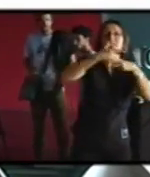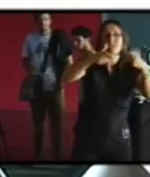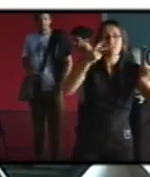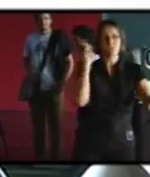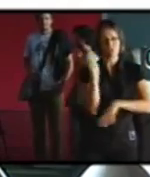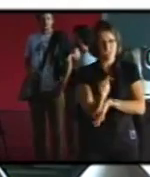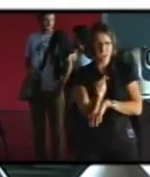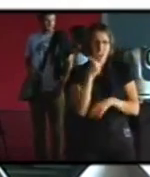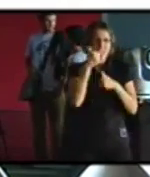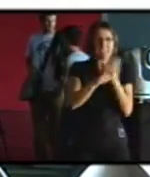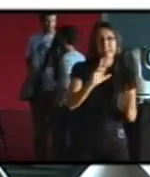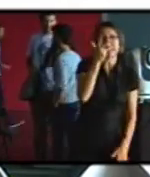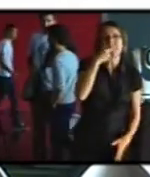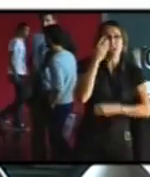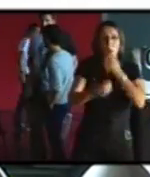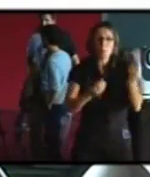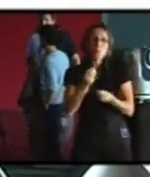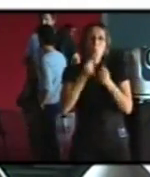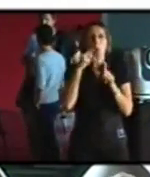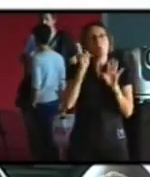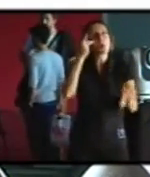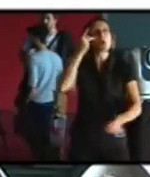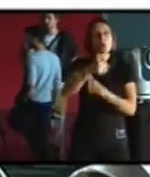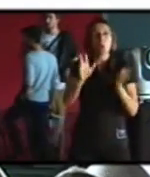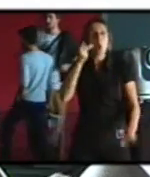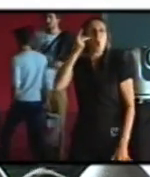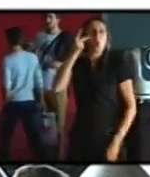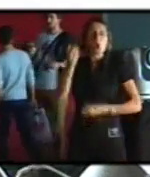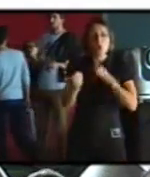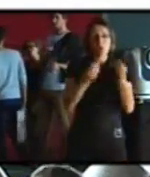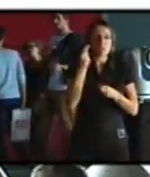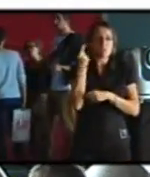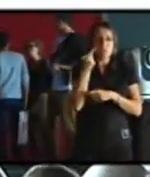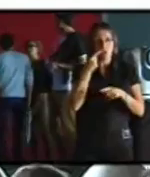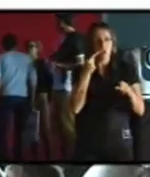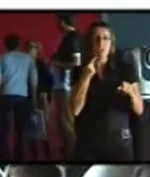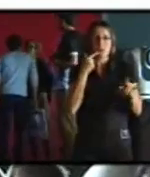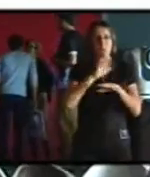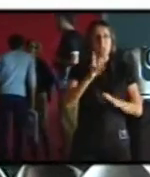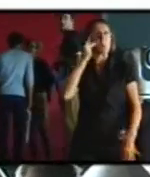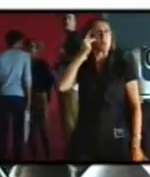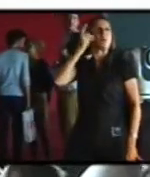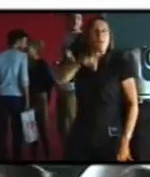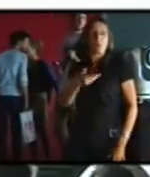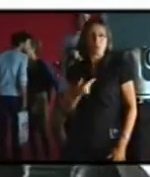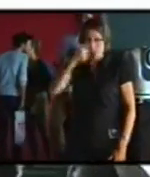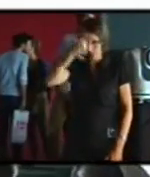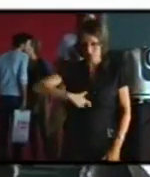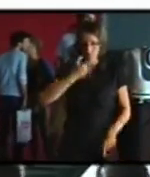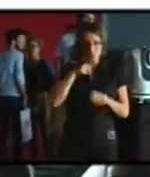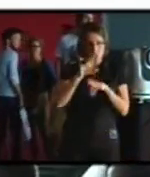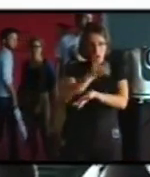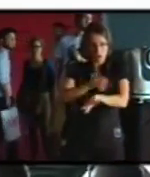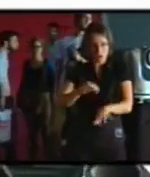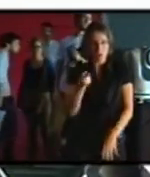du tertiaire, un peu de luxe, un peu Ray-Ban, vitres fumées, etc. Moi, je suis architecte, j'ai besoin de bureaux. Mais moi, je n'ai pas besoin